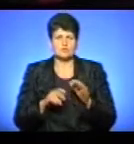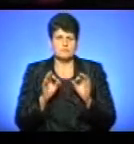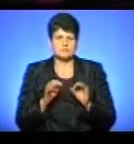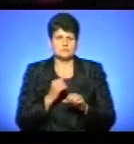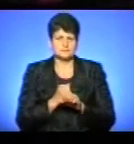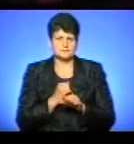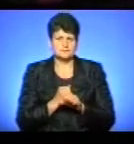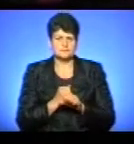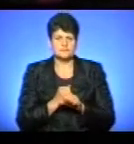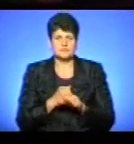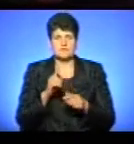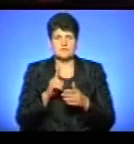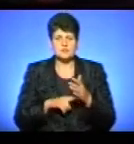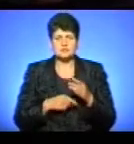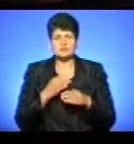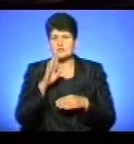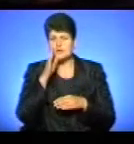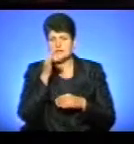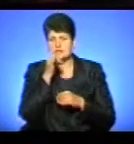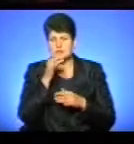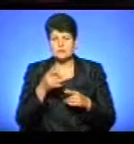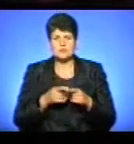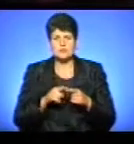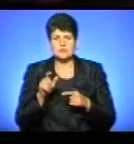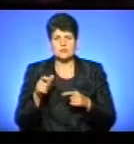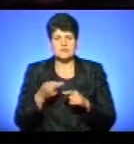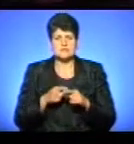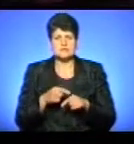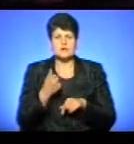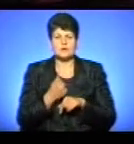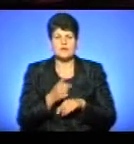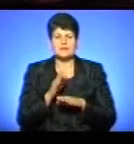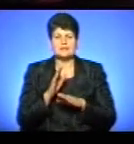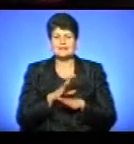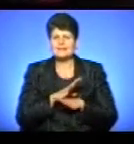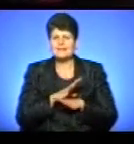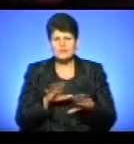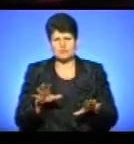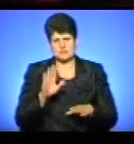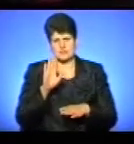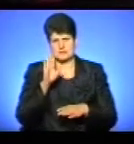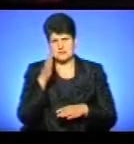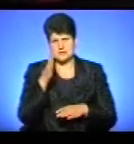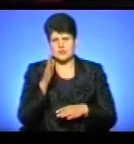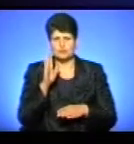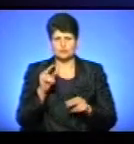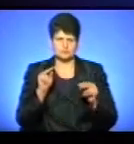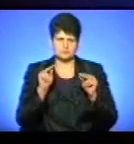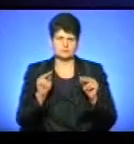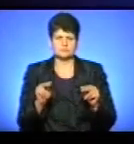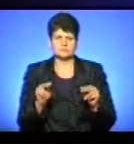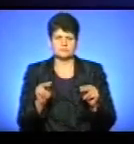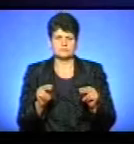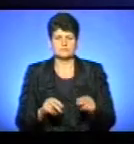вірить в те, що зрадити цього не можна. Тому що для цих людей саме головне не бути зрадженими і бути правдивими.